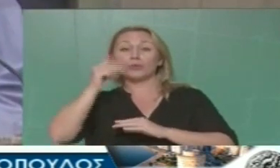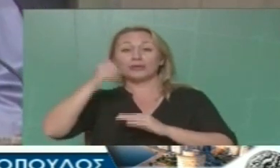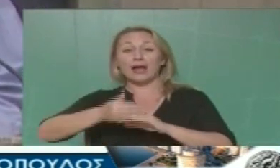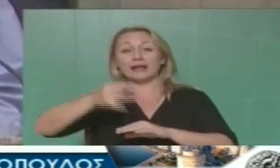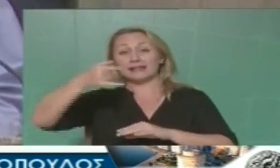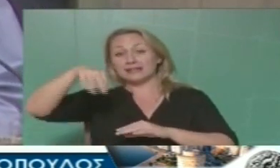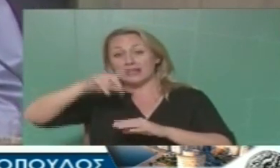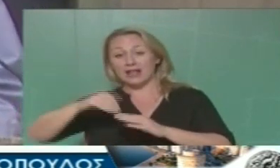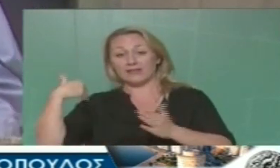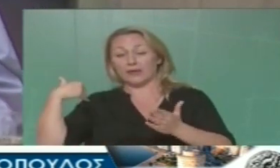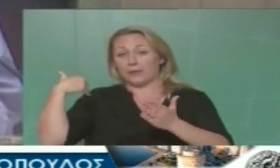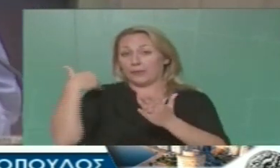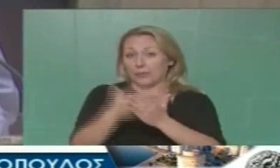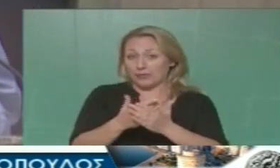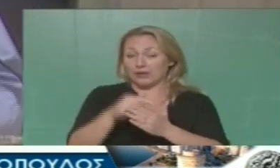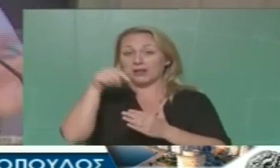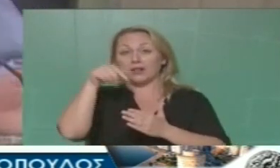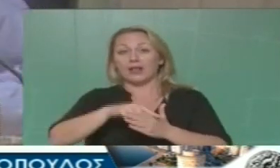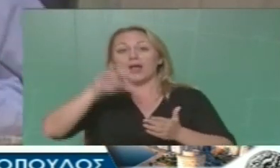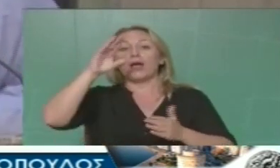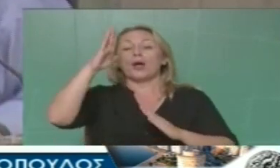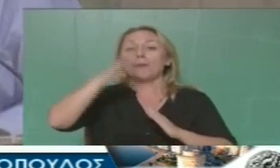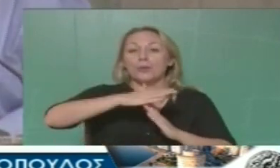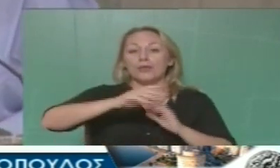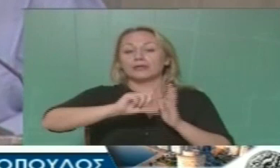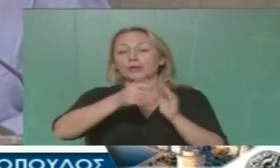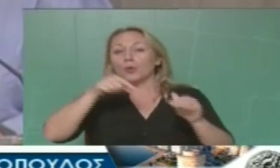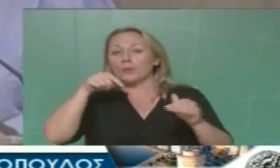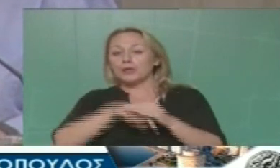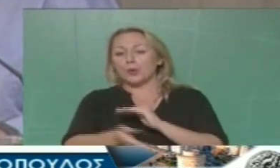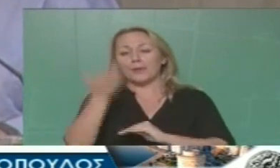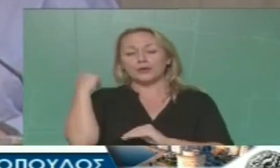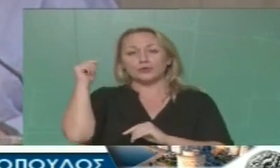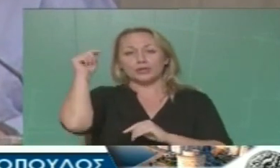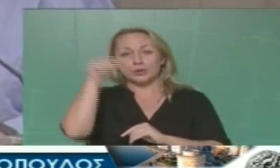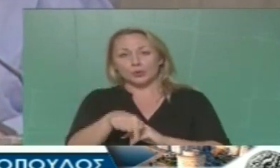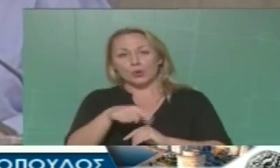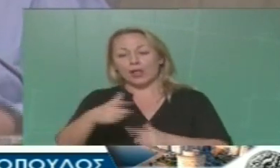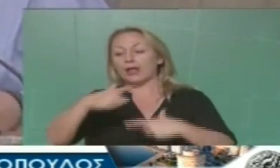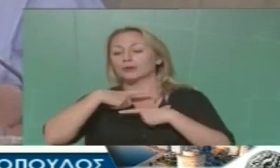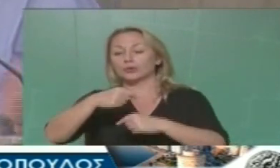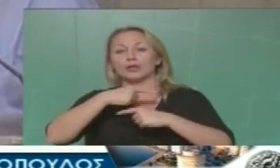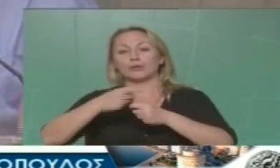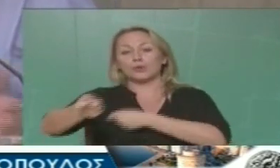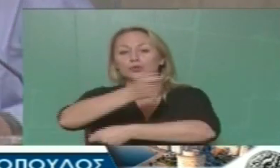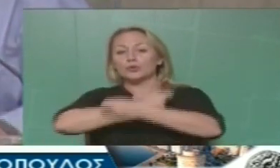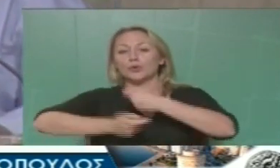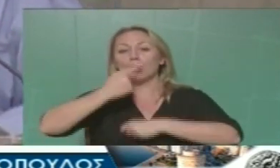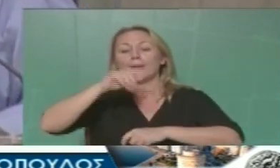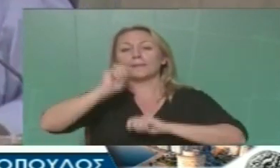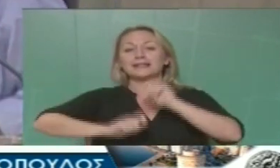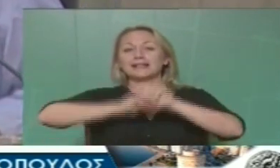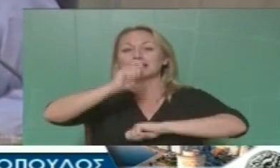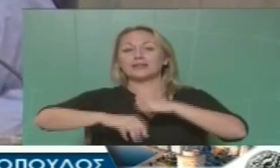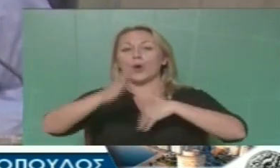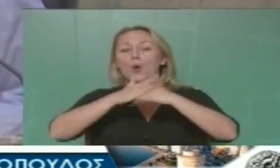τον Ζέρβα, τους προέδρους των Αττικών Μετρό πρώην και νυν, εκπροσώπους των παραγωγικών φορέων, τους λεγόμενους κατασκευαστικούς ομίλους